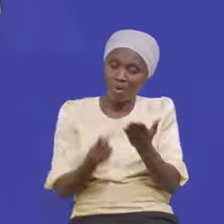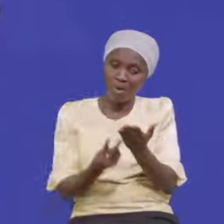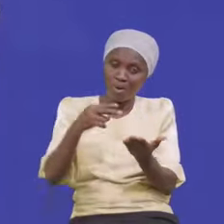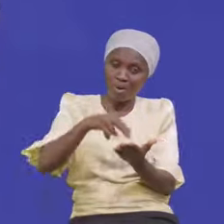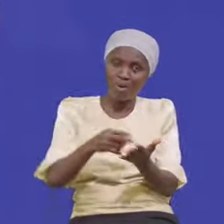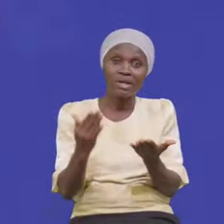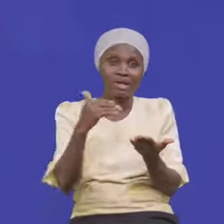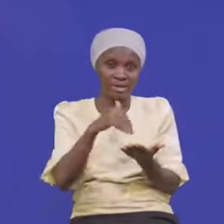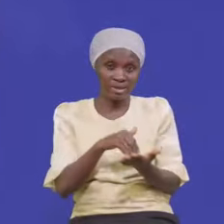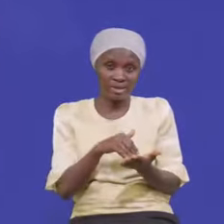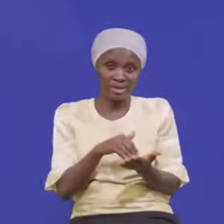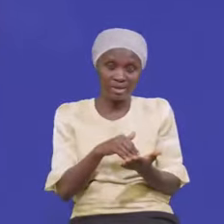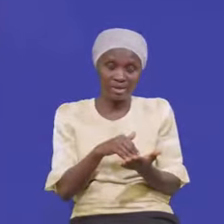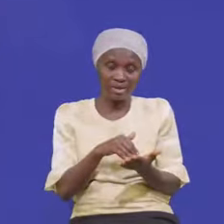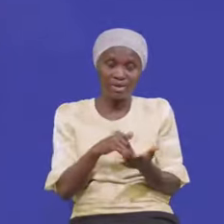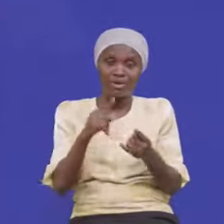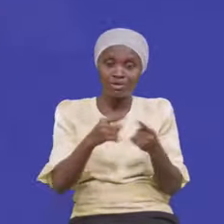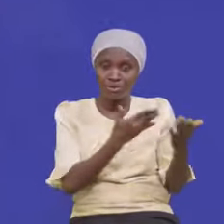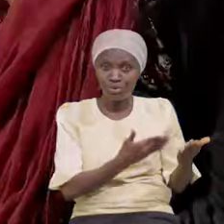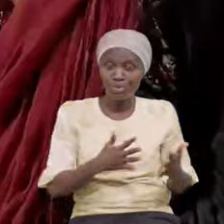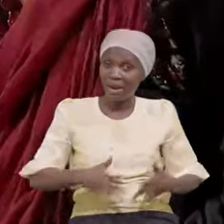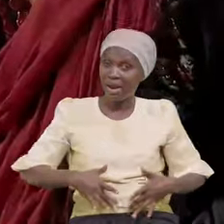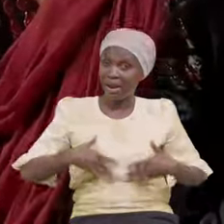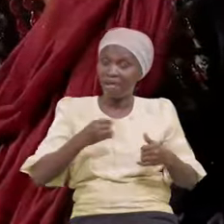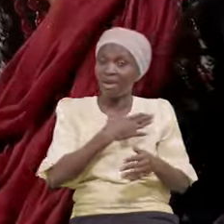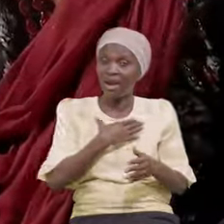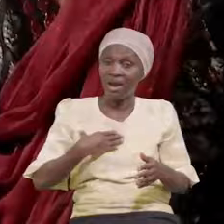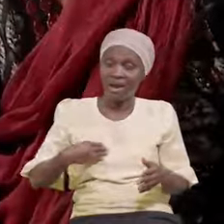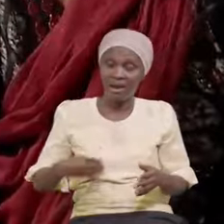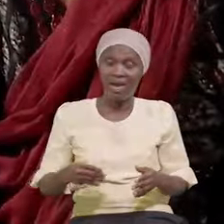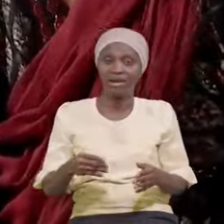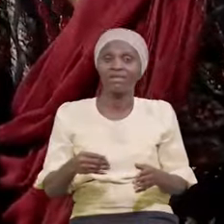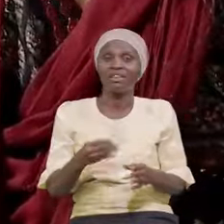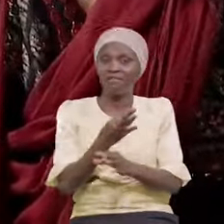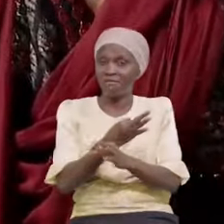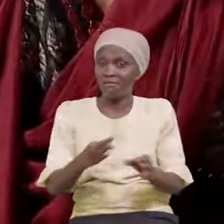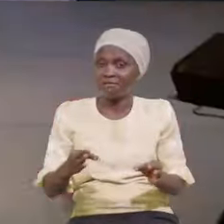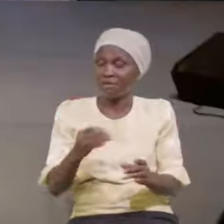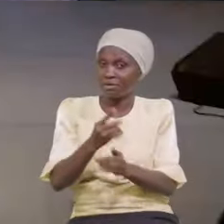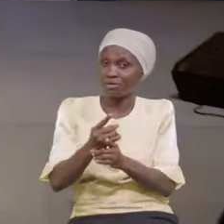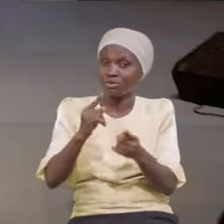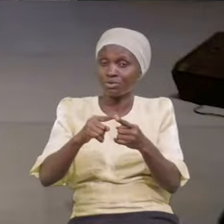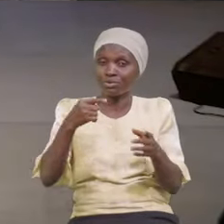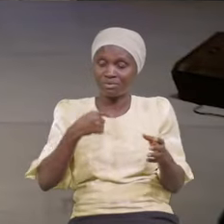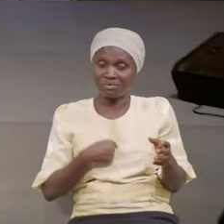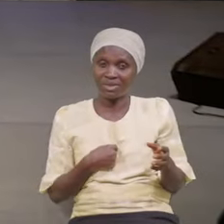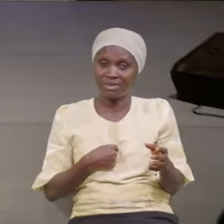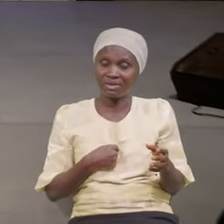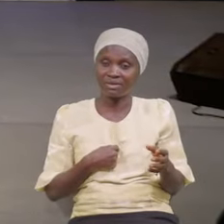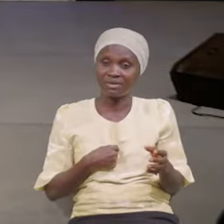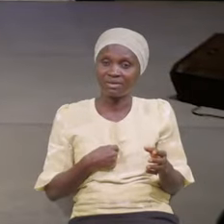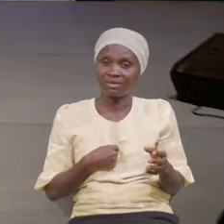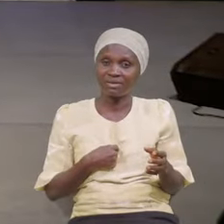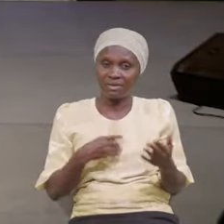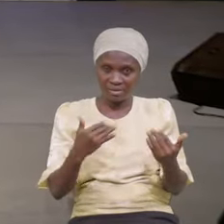again. ఆయన మరలా తిరిగి లేచాడు. To bring life and justification to me. నాకు జీవాన్ని నీతిమంతునిగా తీర్చబడే విధానాన్ని ఇవ్వడానికి.